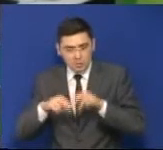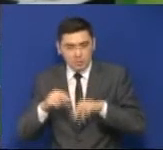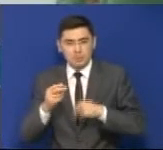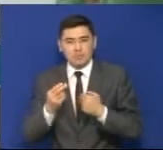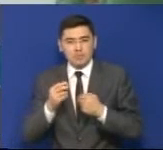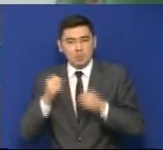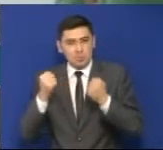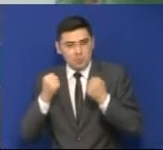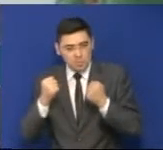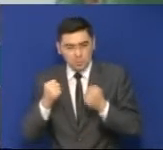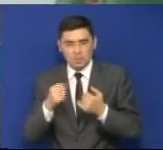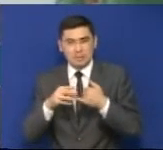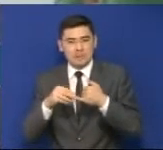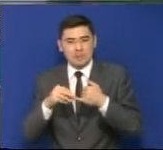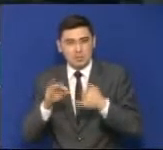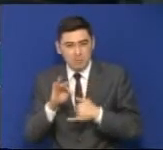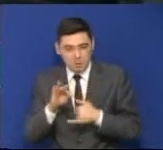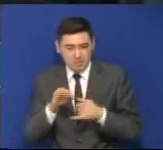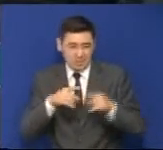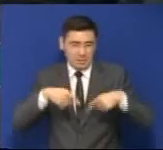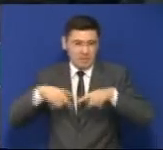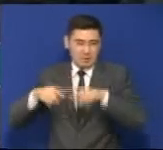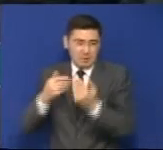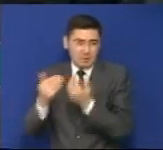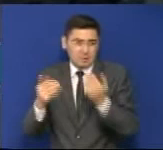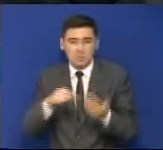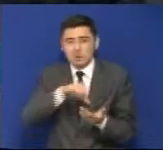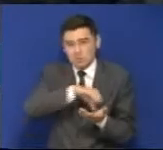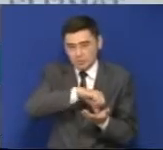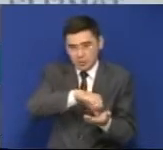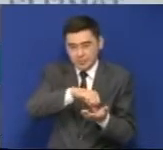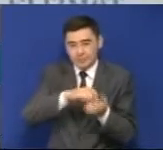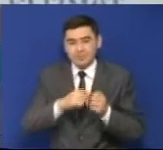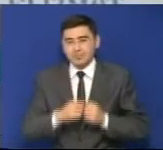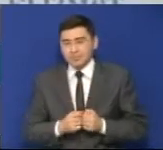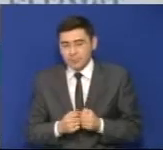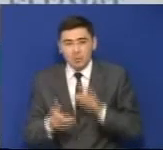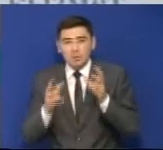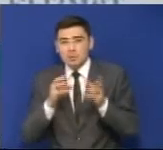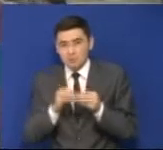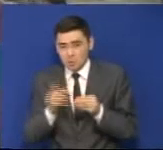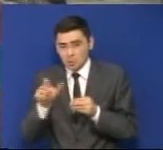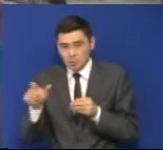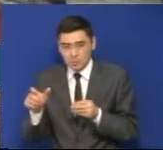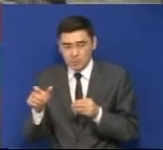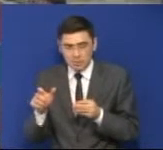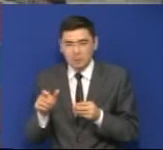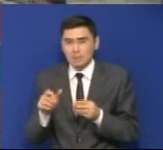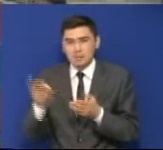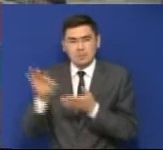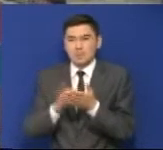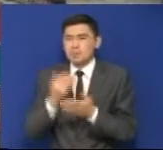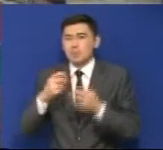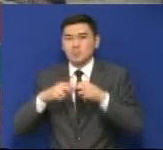спорт, құрылыс, жер қатынастары бөлімдерінің мамандары бар. Осылайша Семей әкімдігі бір лезде қағидаты бойынша жұмыс істеуге